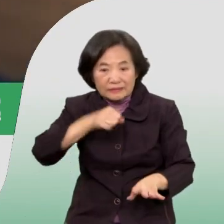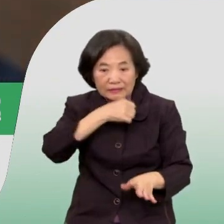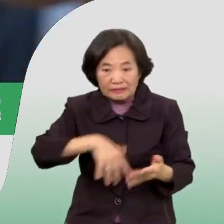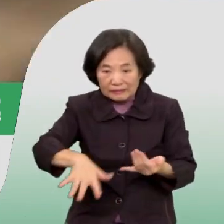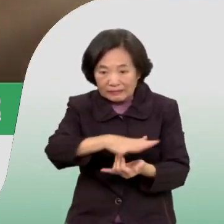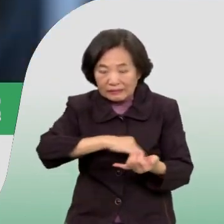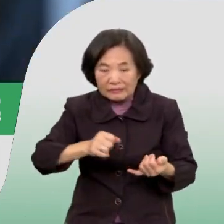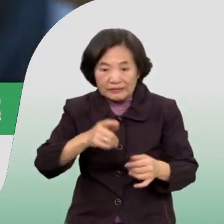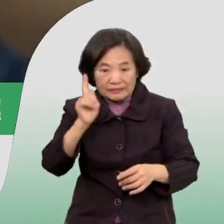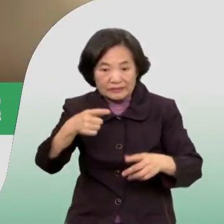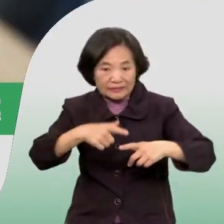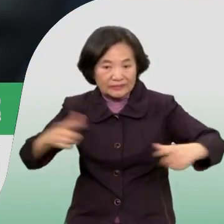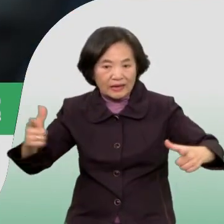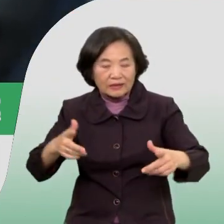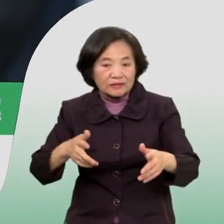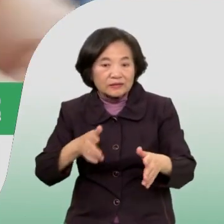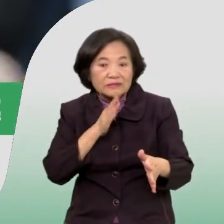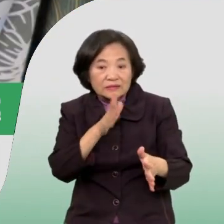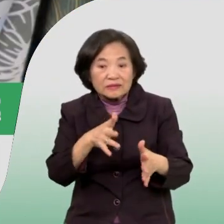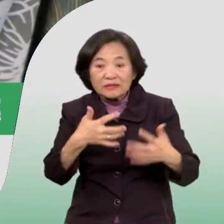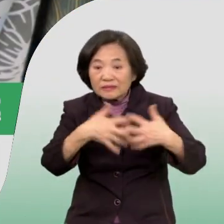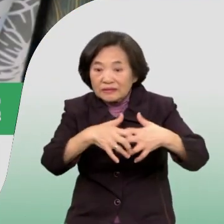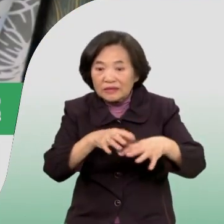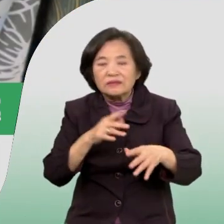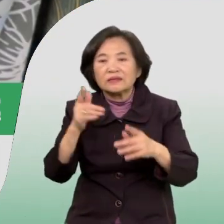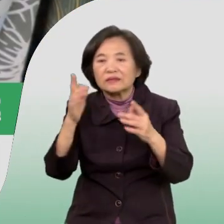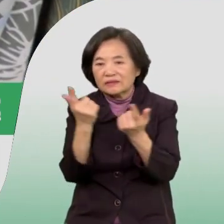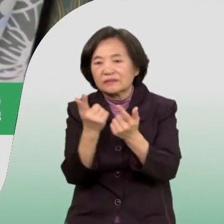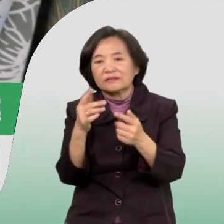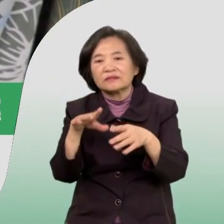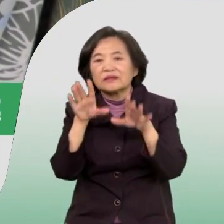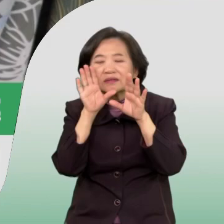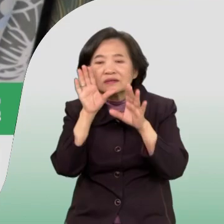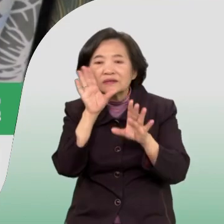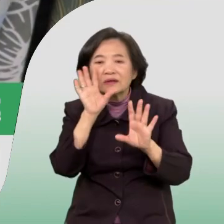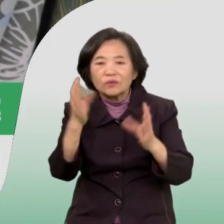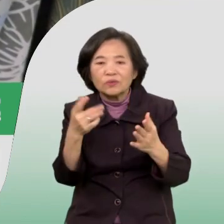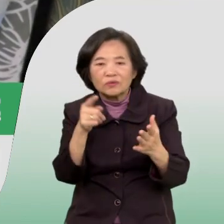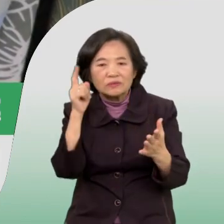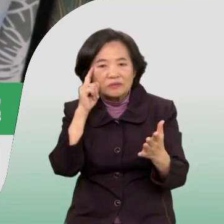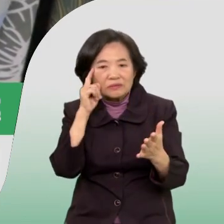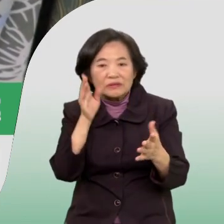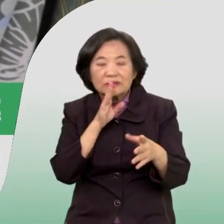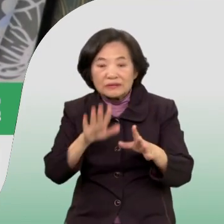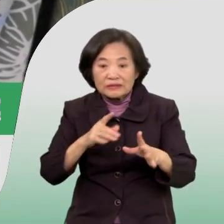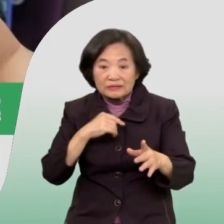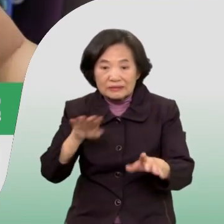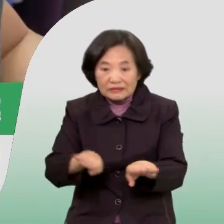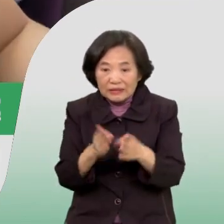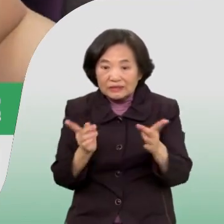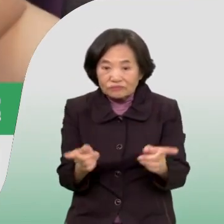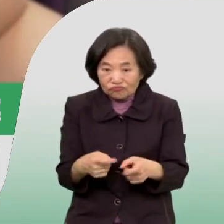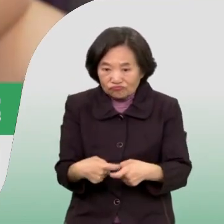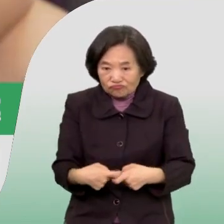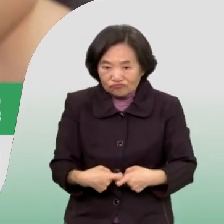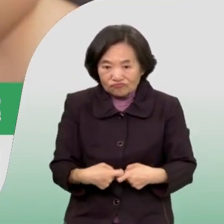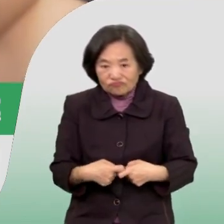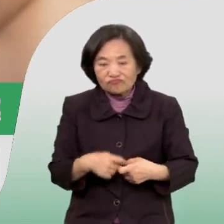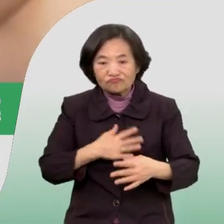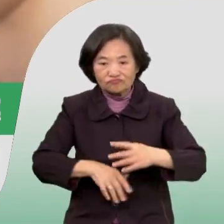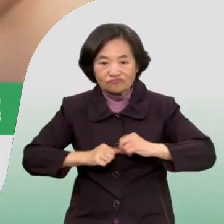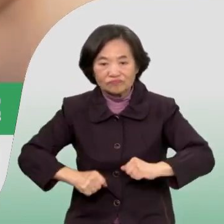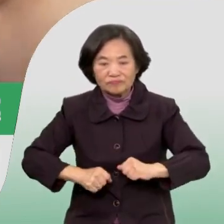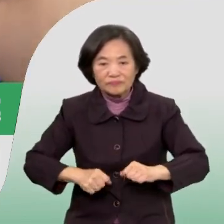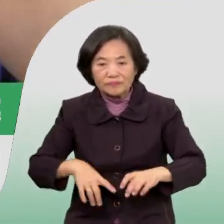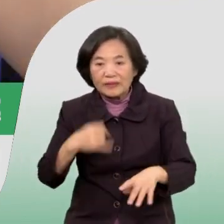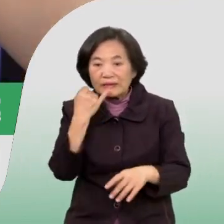司生产具体喺度泰国北埔，一几年来主要重点喺度一家空间生产。 蚕丝其实它就是最